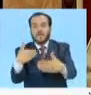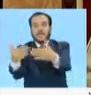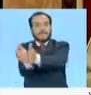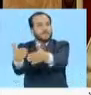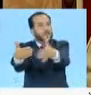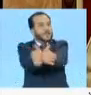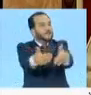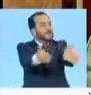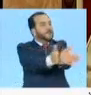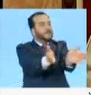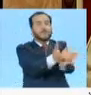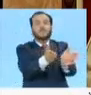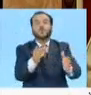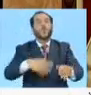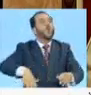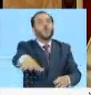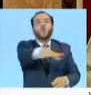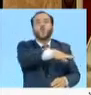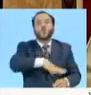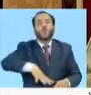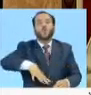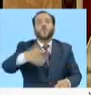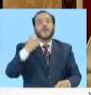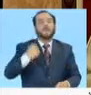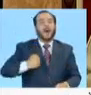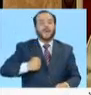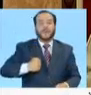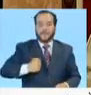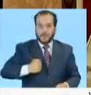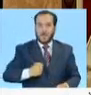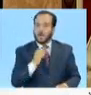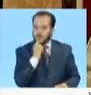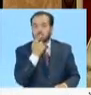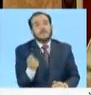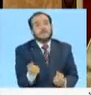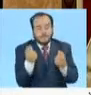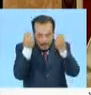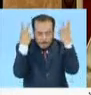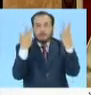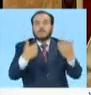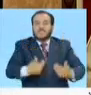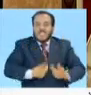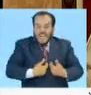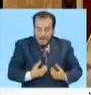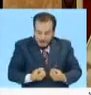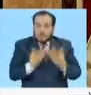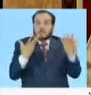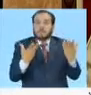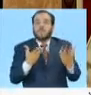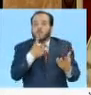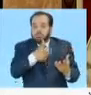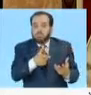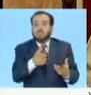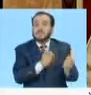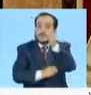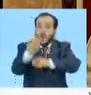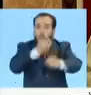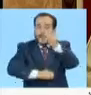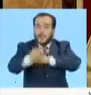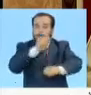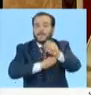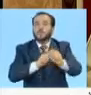القوى والتجمعات الوطنية من ذاتها إلى تقويم